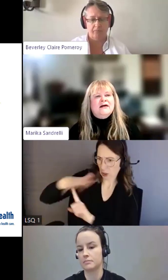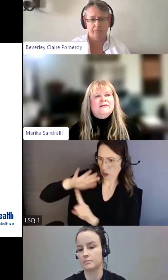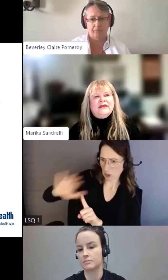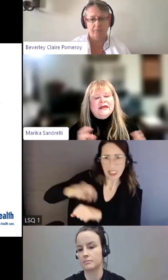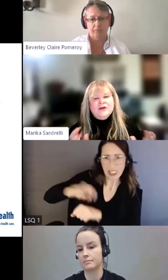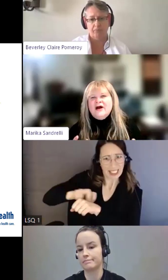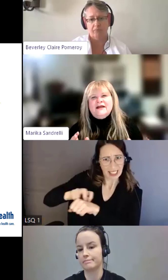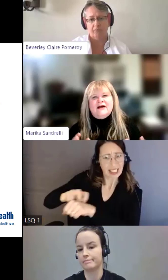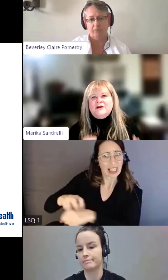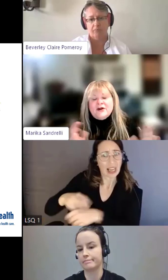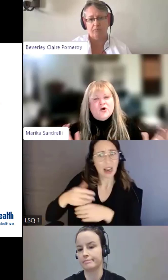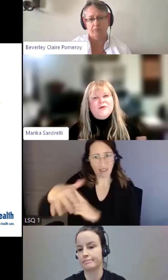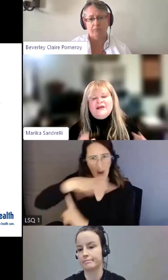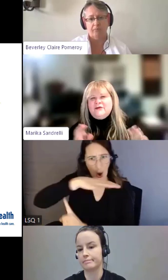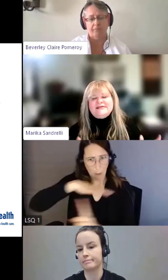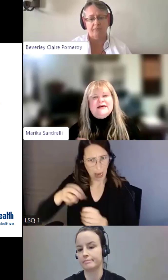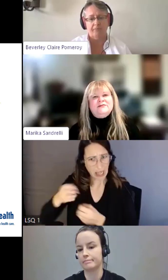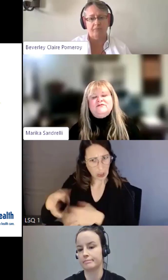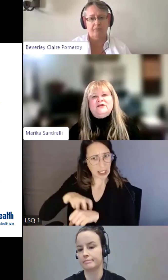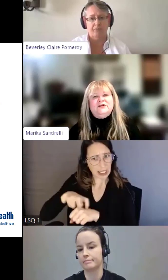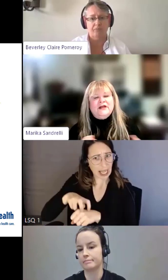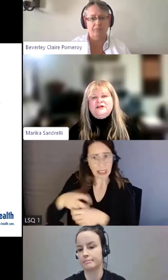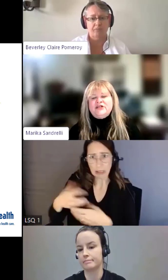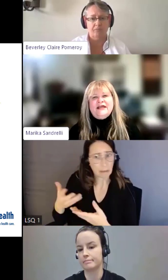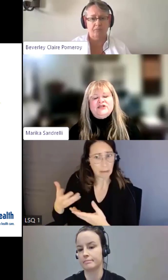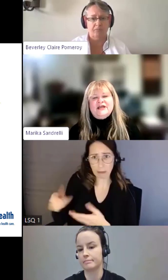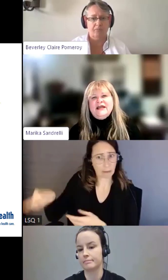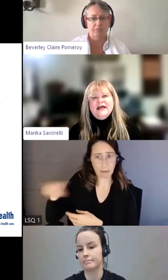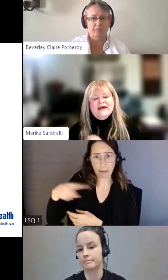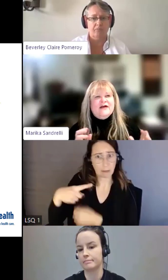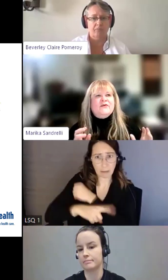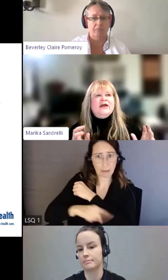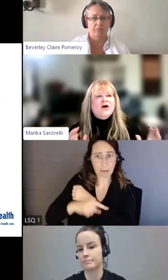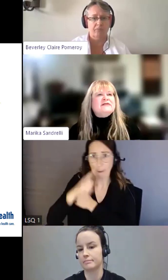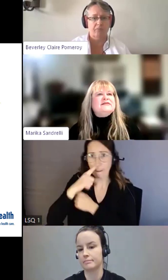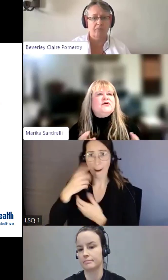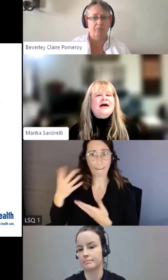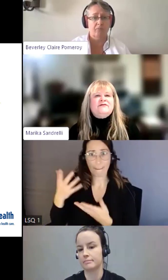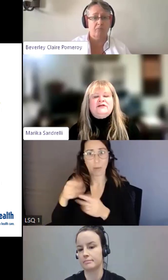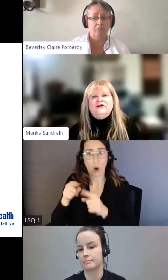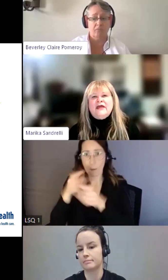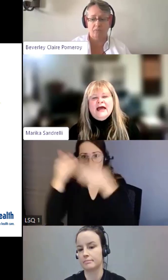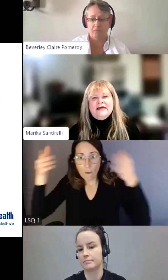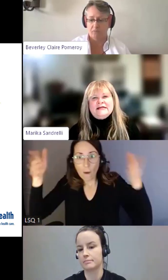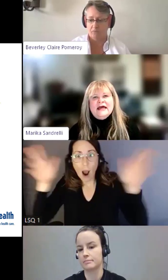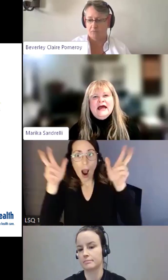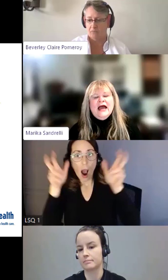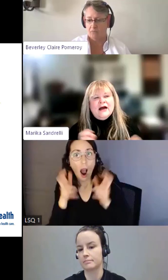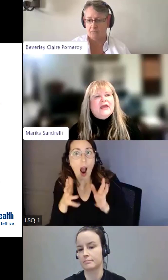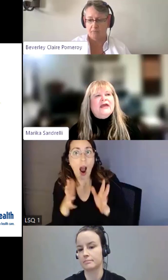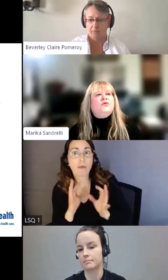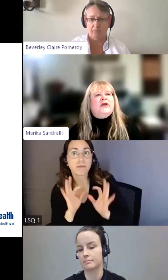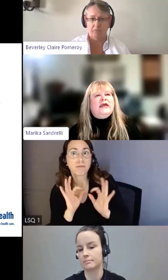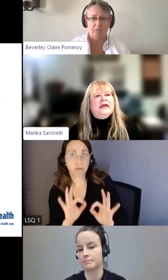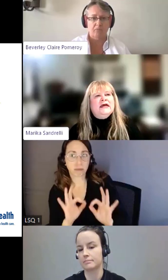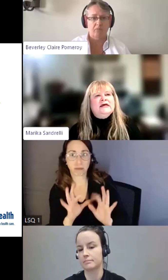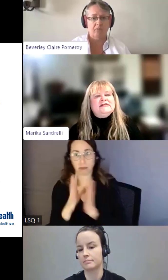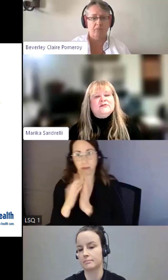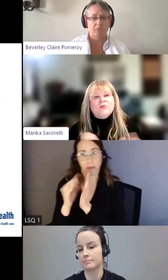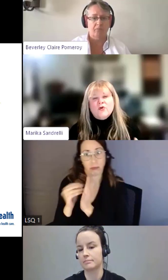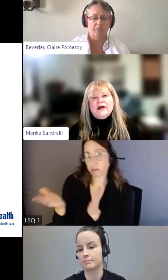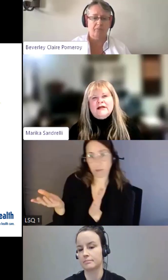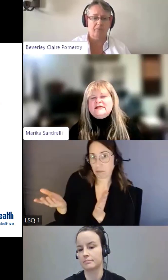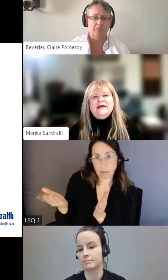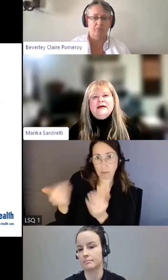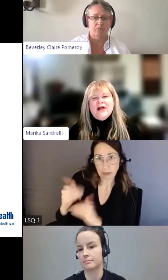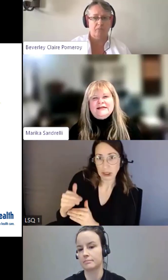être réceptifs vis-à-vis de l'apprentissage et qu'on devrait également envisager la manière dont on pourrait soutenir des